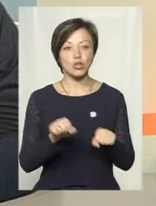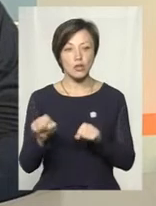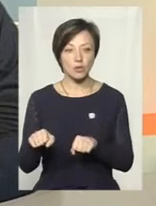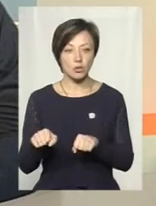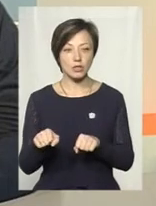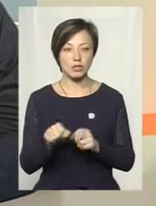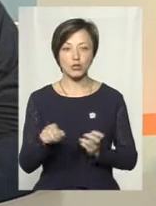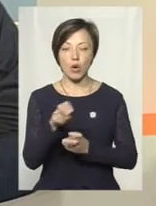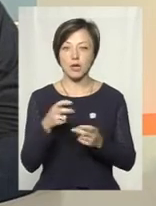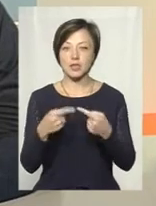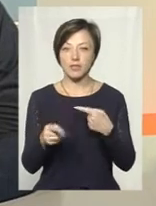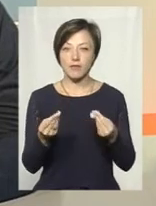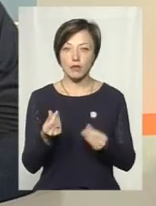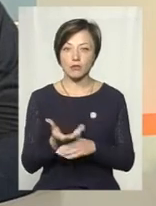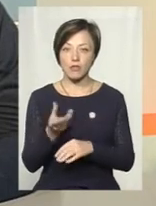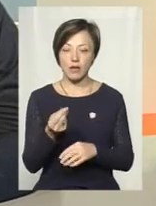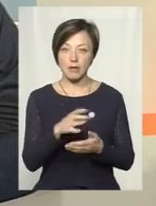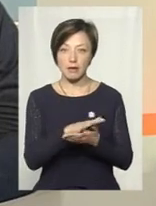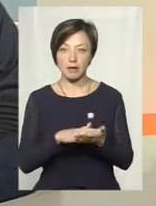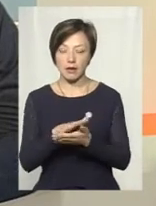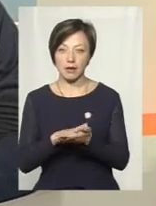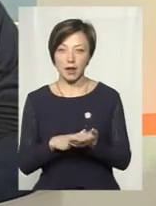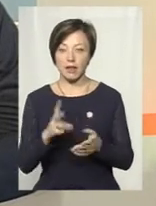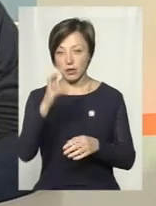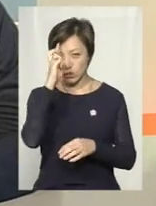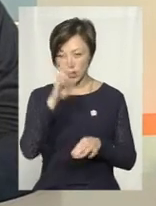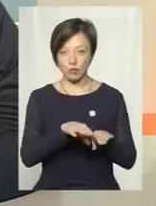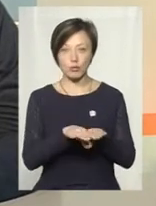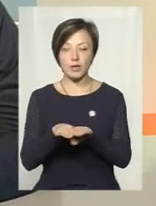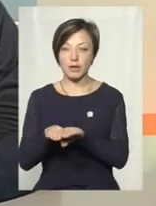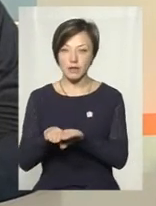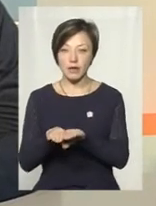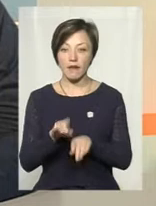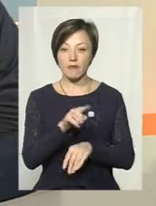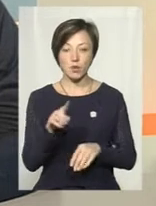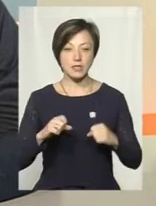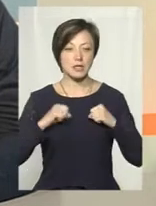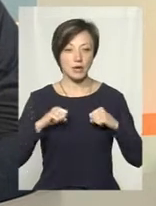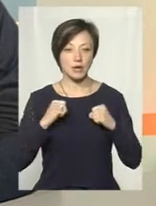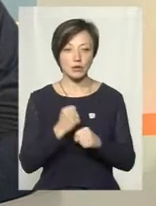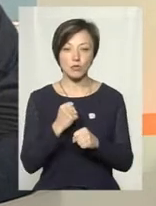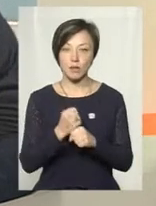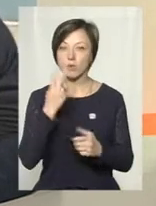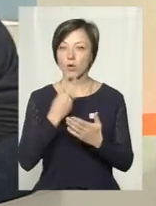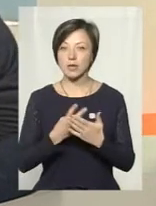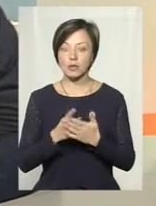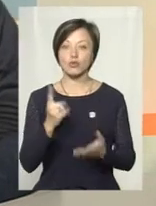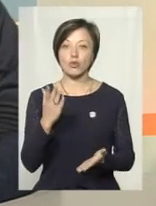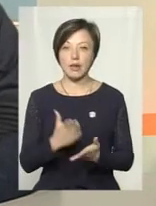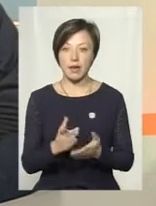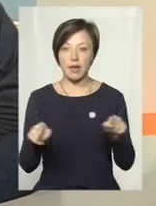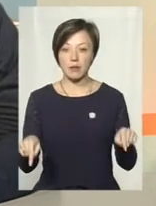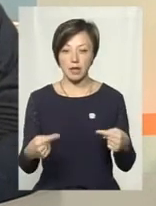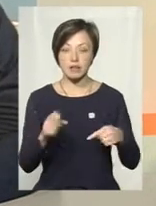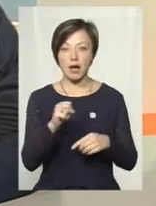можливості, шукається інше фінансування і так далі. Тобто на державному рівні вони стараються зробити і показувати, що є